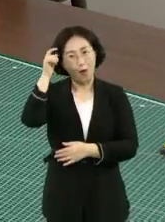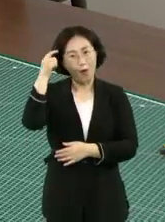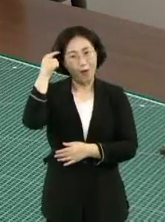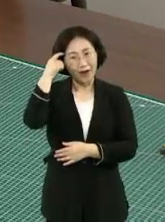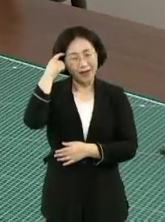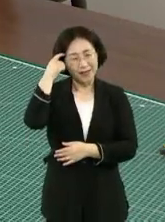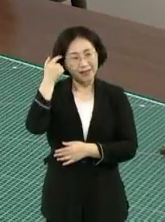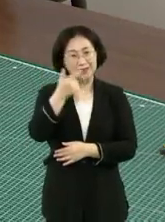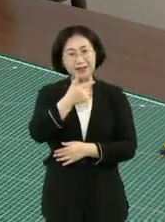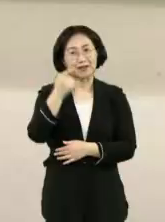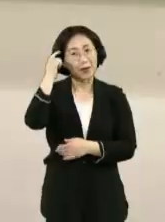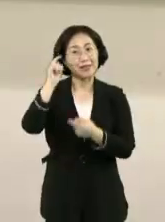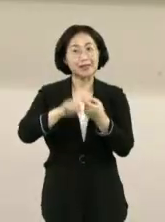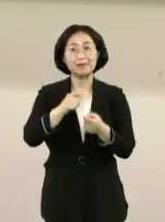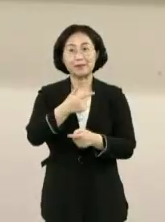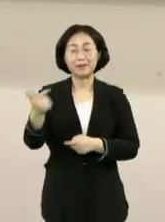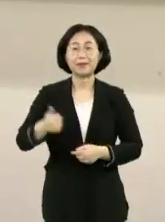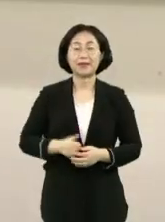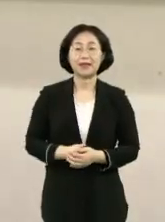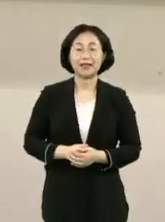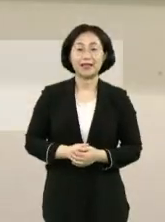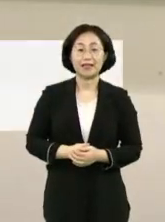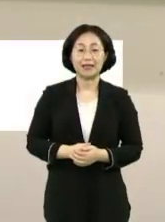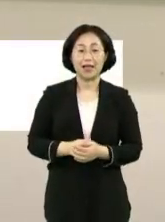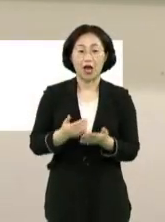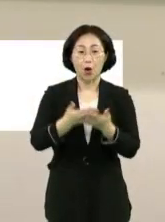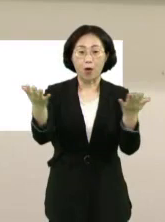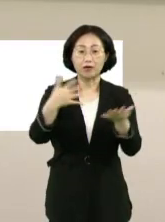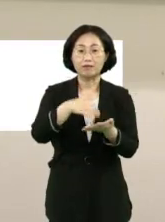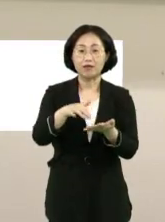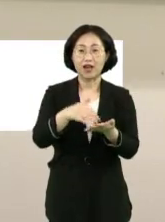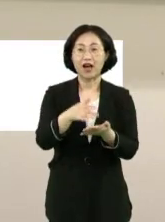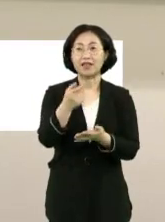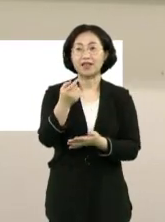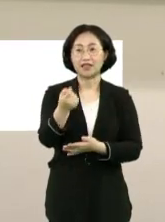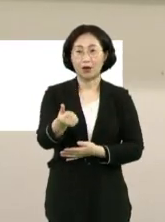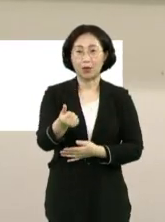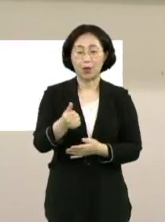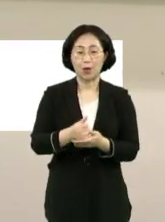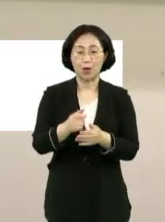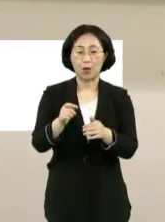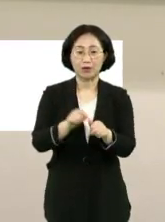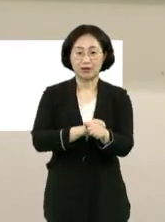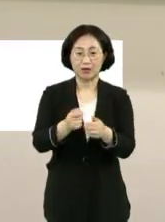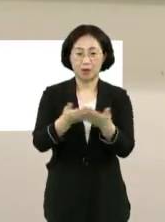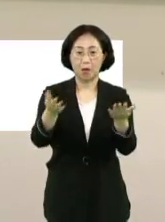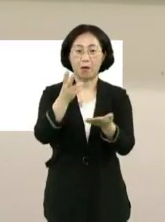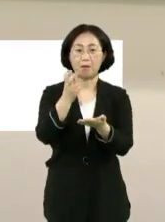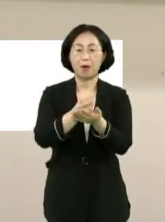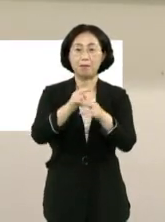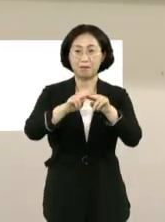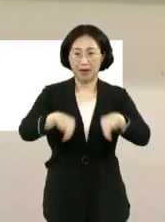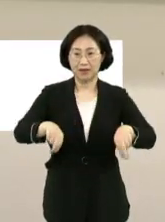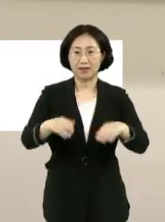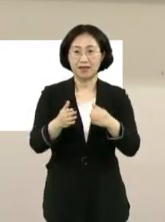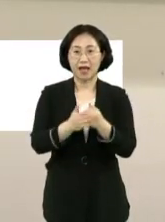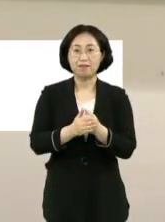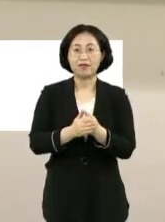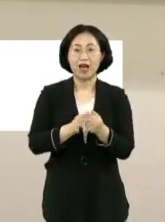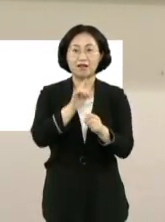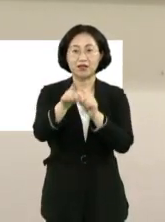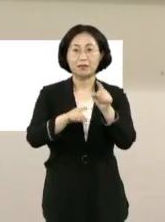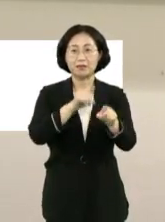불러모은 원인입니다. 일단 전체 공급 물량이 매우 적고요. 그리고 특공이 폐지됨에 따라서 청약 수가 많이